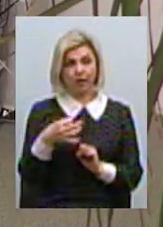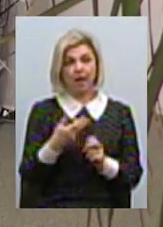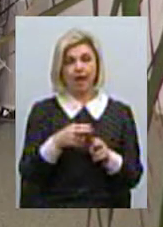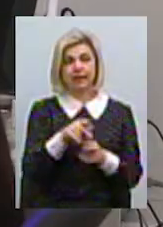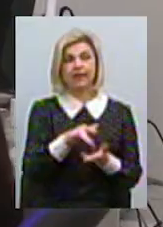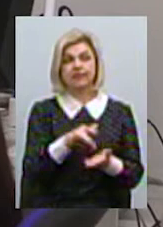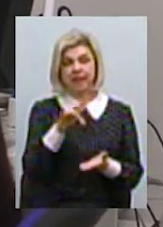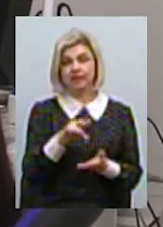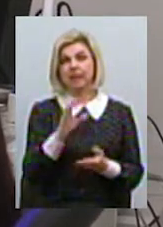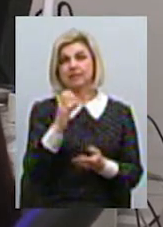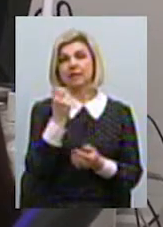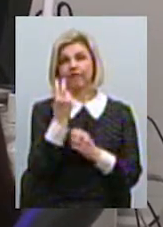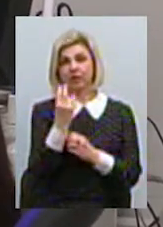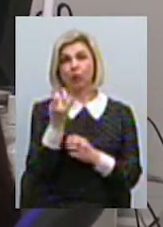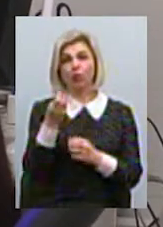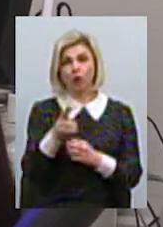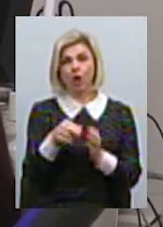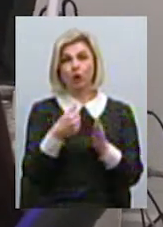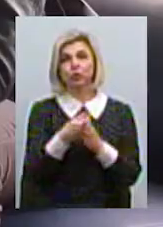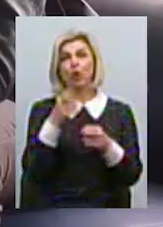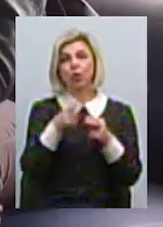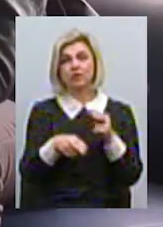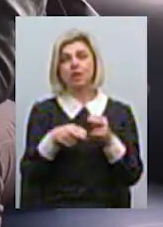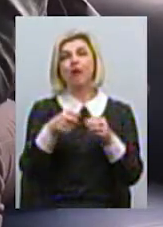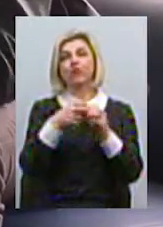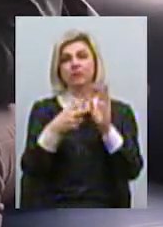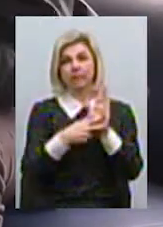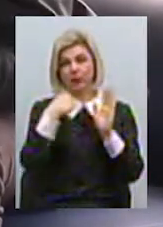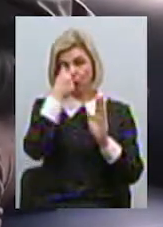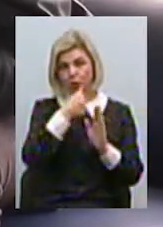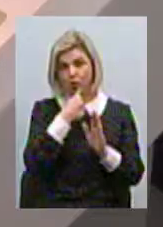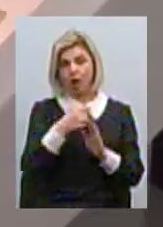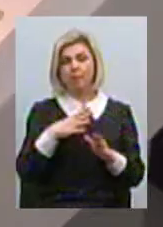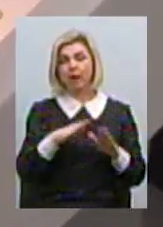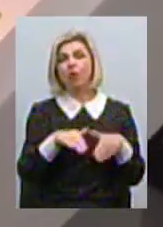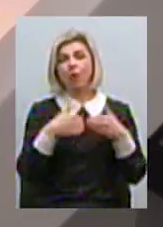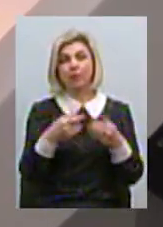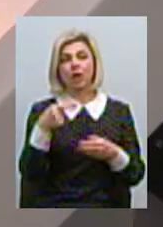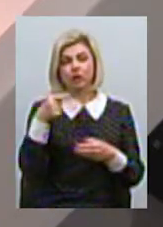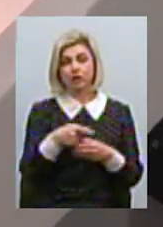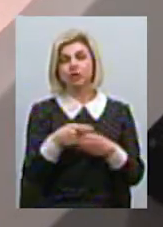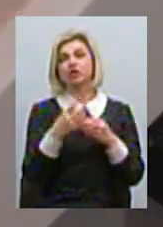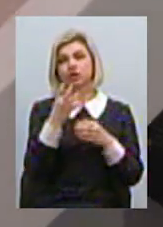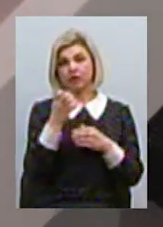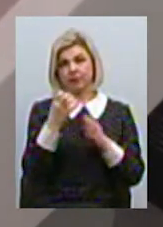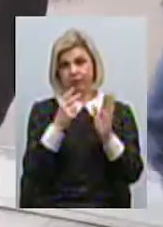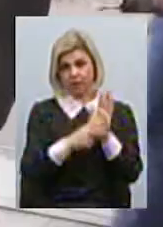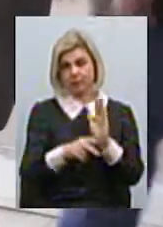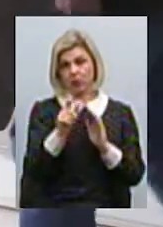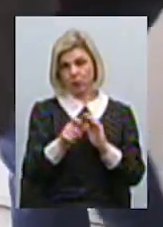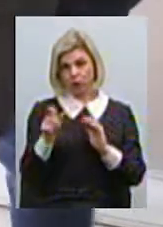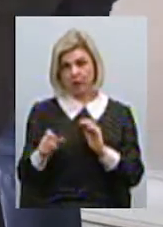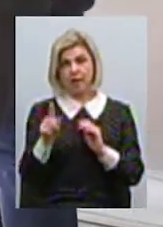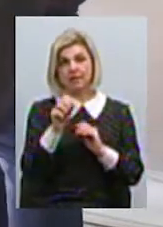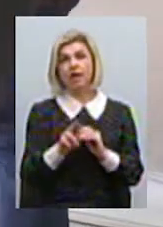Open Space з 12 липня до кінця 2018 року звернулася 1471 людина, а за січень-лютий цього